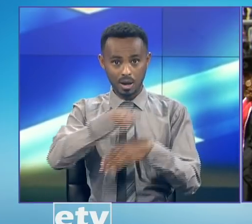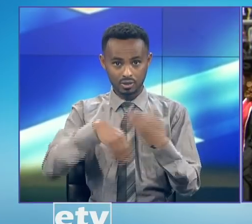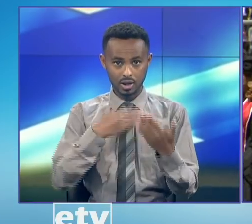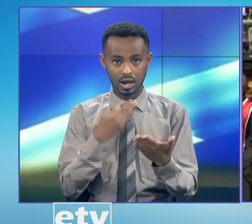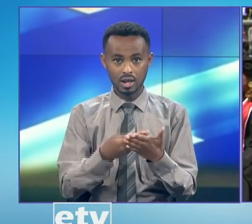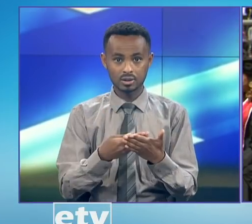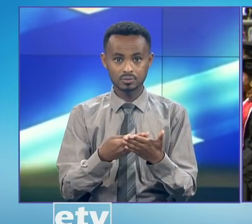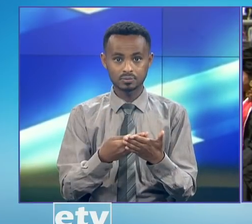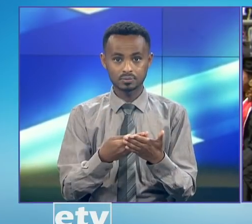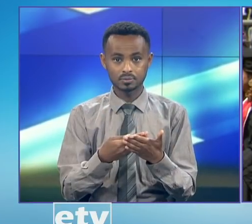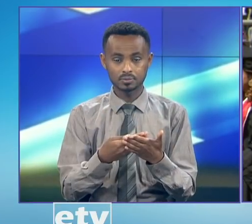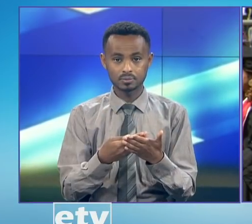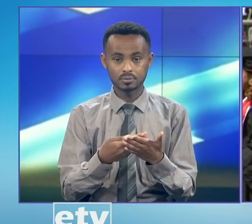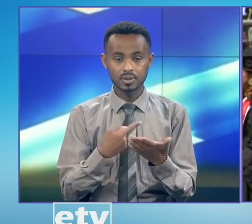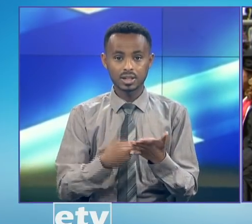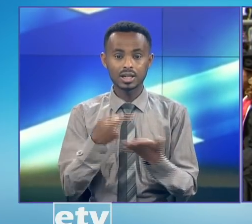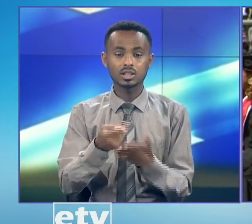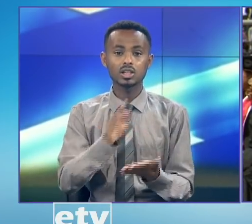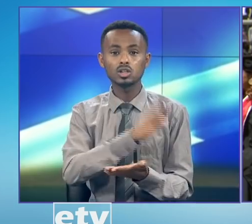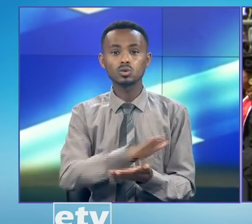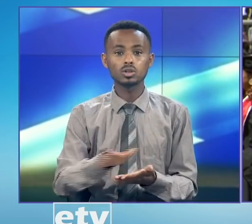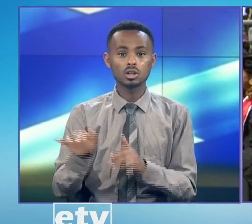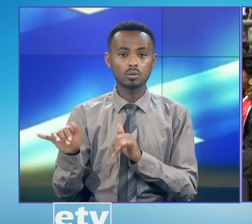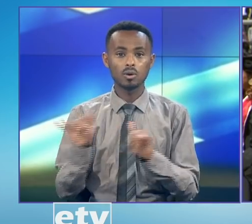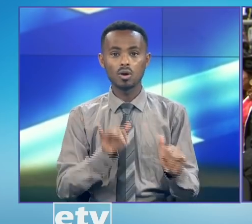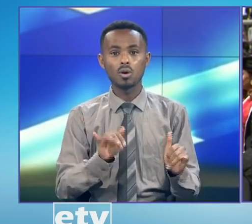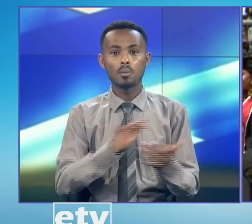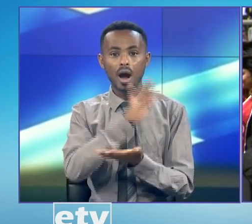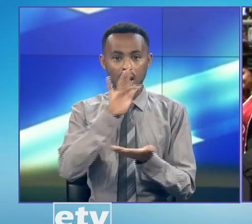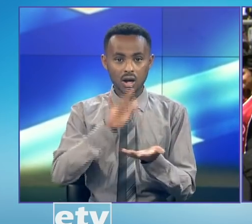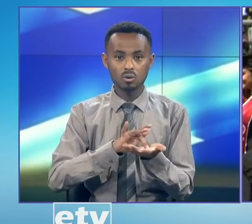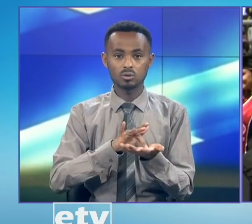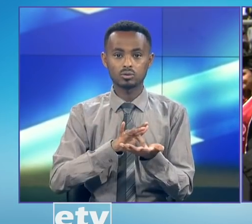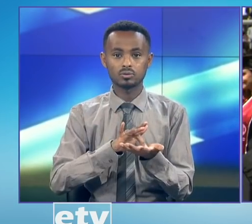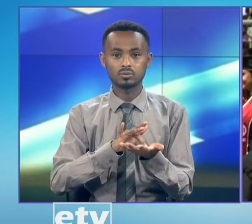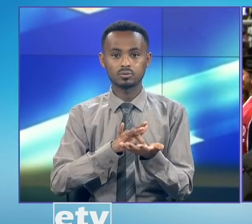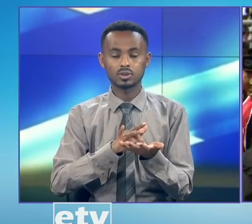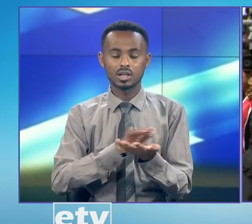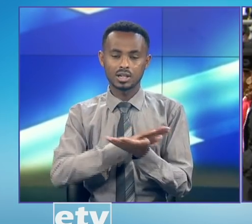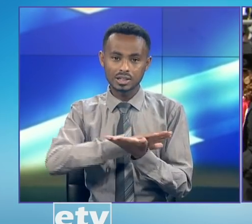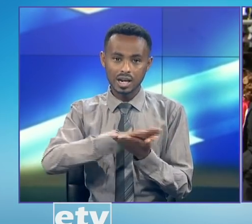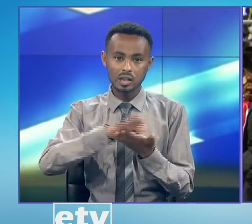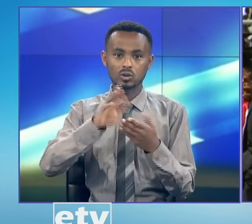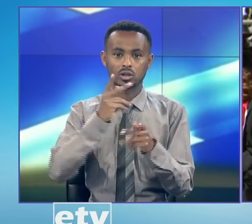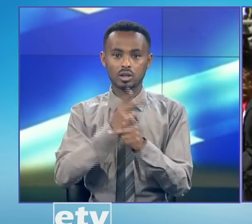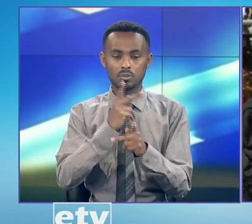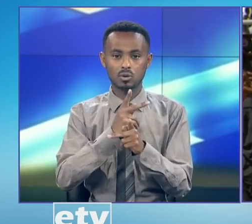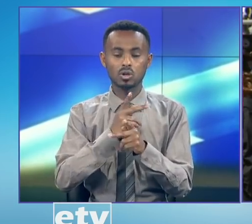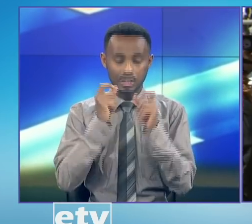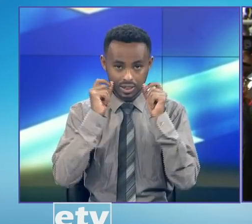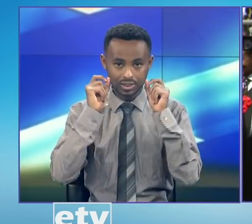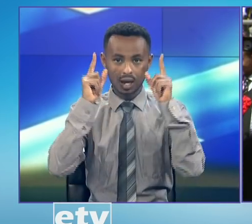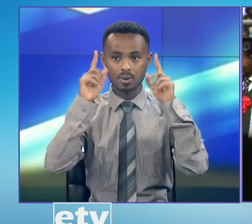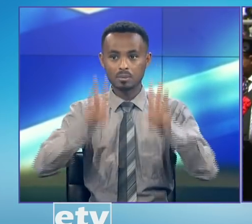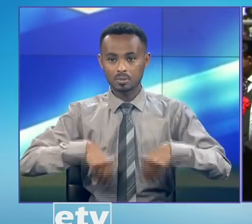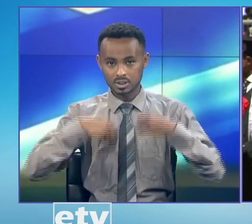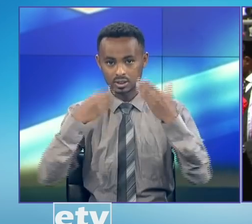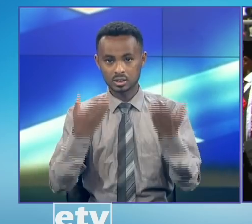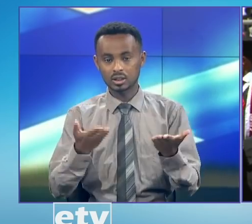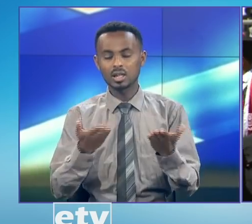በአጠቃላይ እነዚህ ልጆች እንግዲህ ማዕከሉ ንጽህናቸው እንዲጠብቁ ግንዛቤ